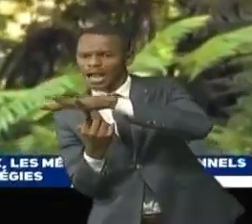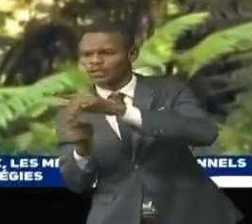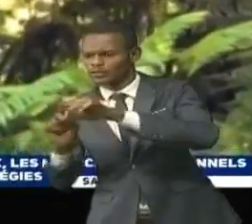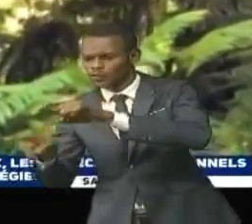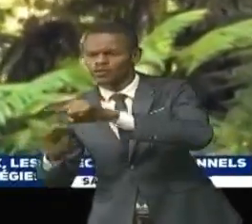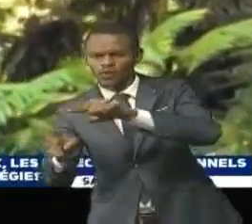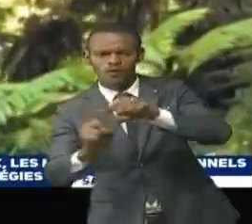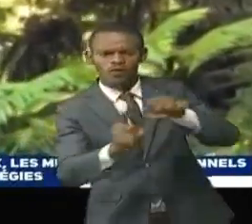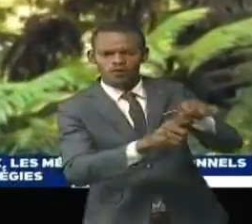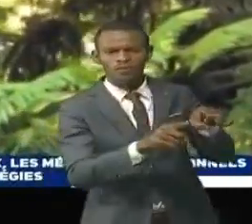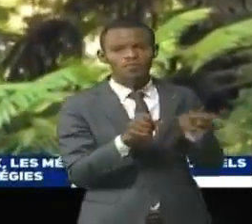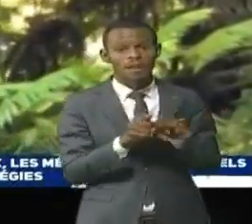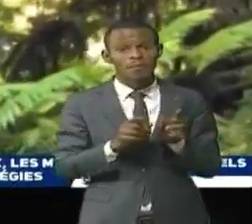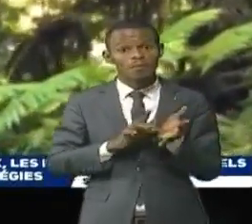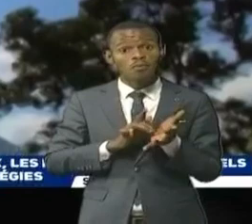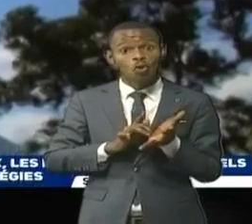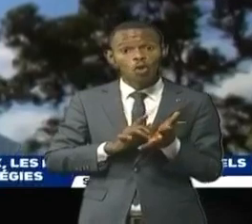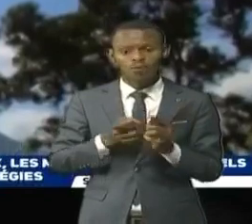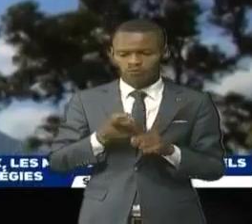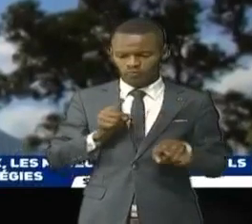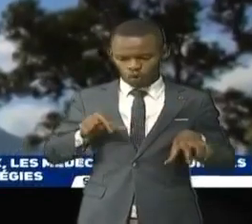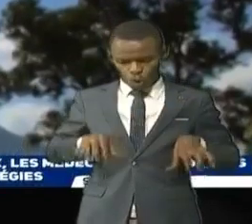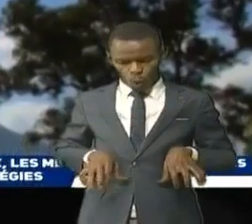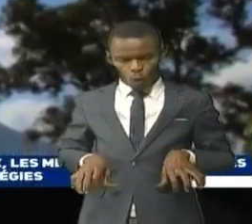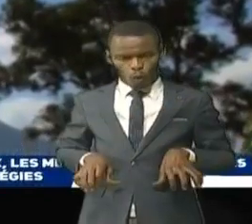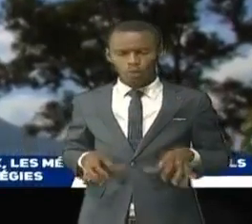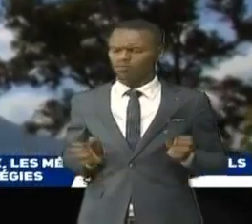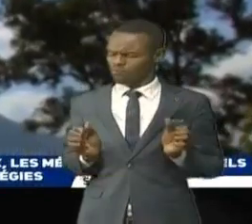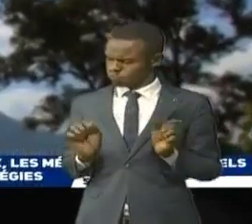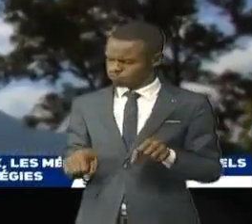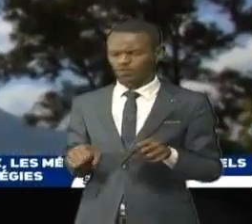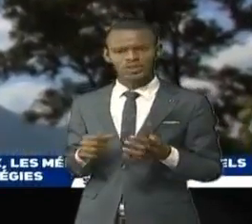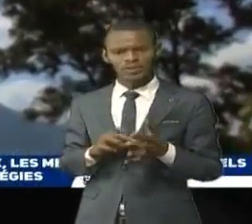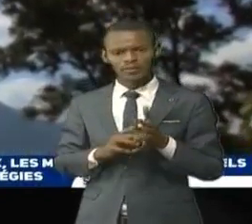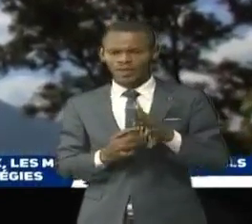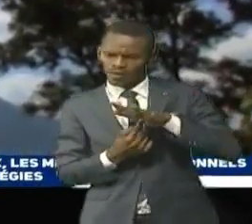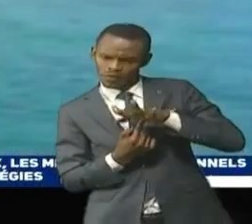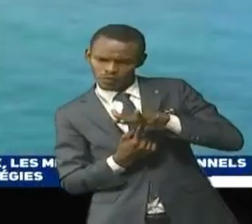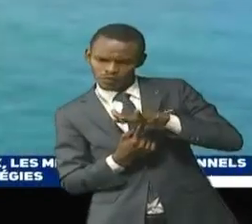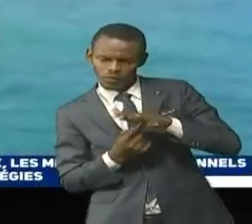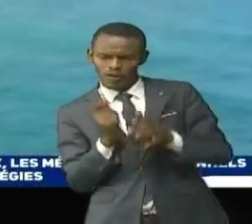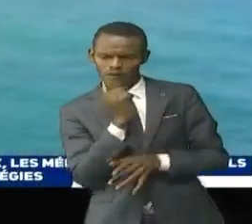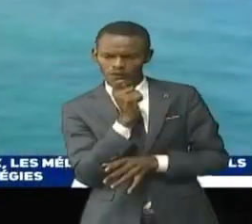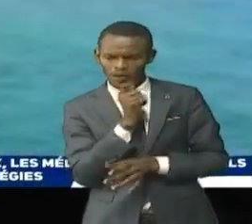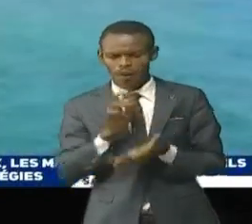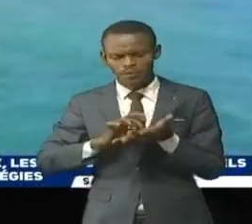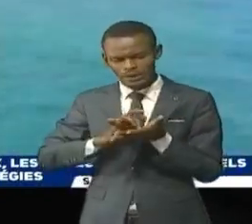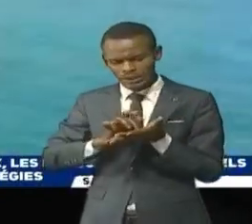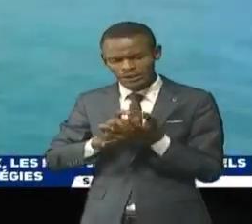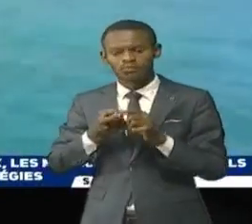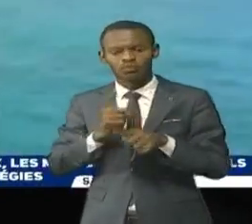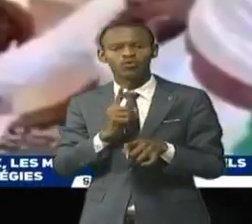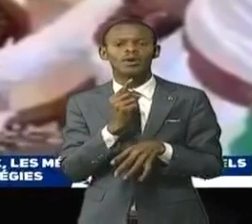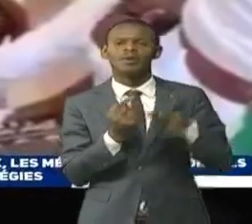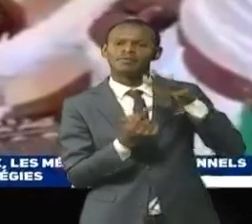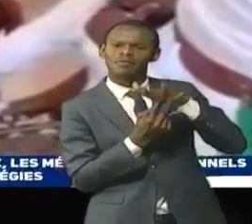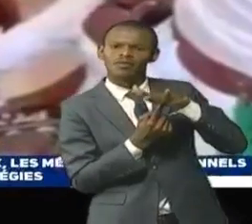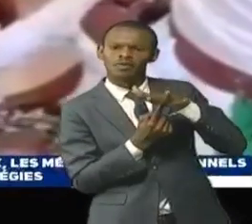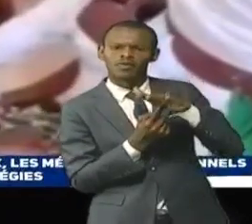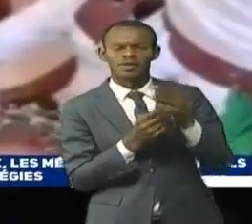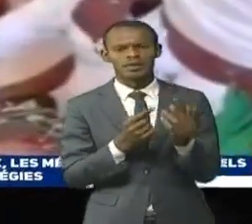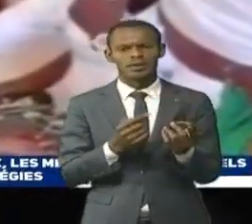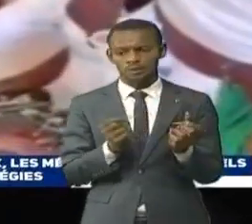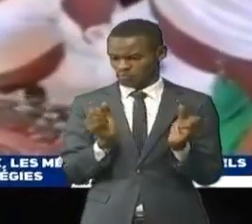congolais présentés lors des dites assises par la délégation de la République démocratique du Congo. Nous sommes aux assises pour